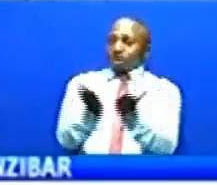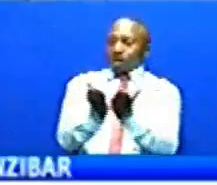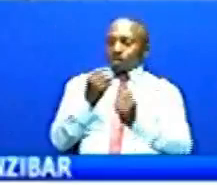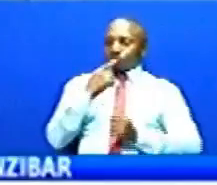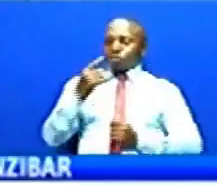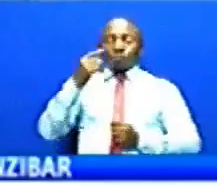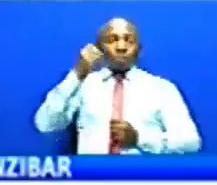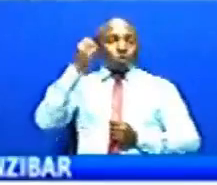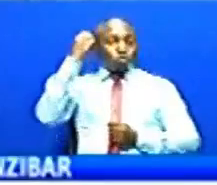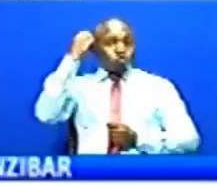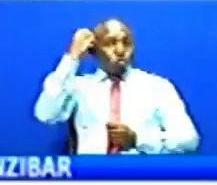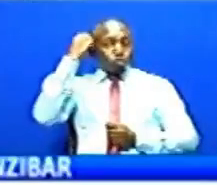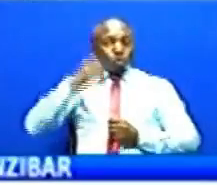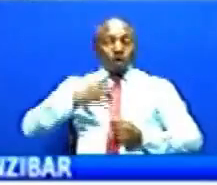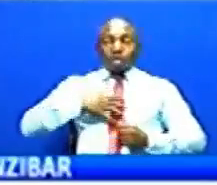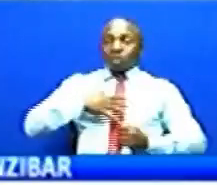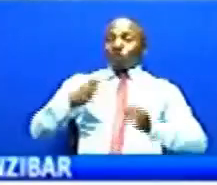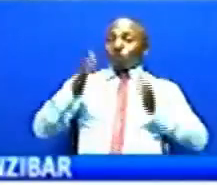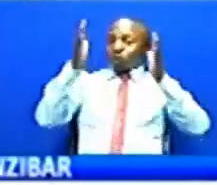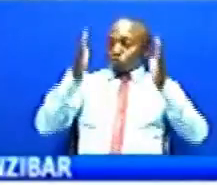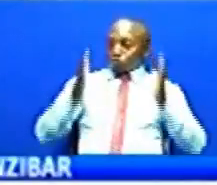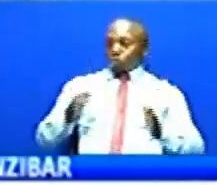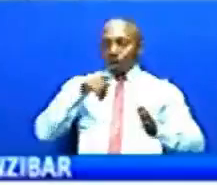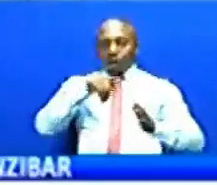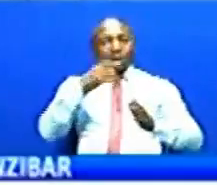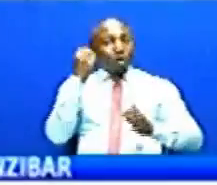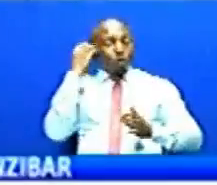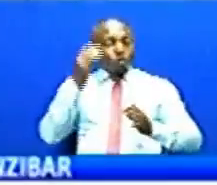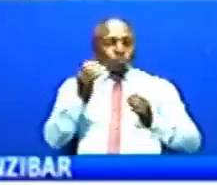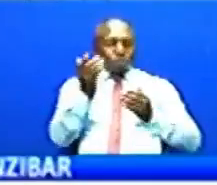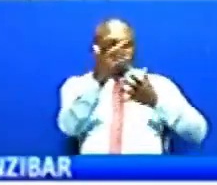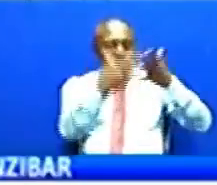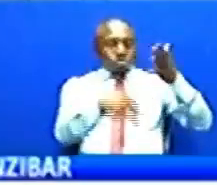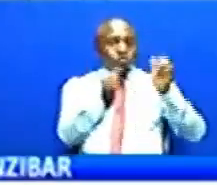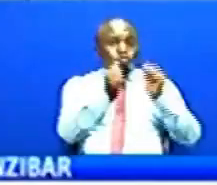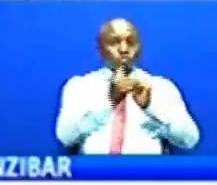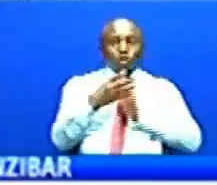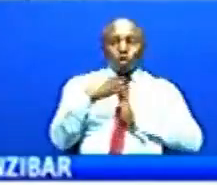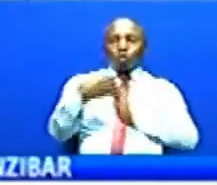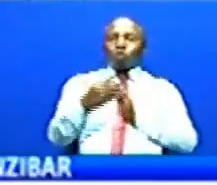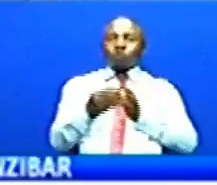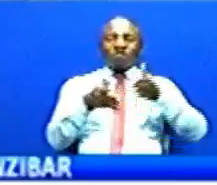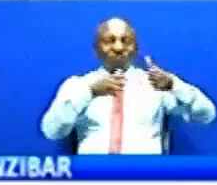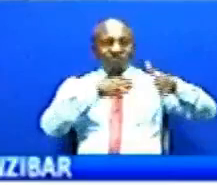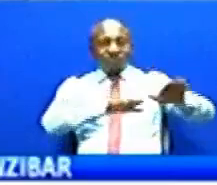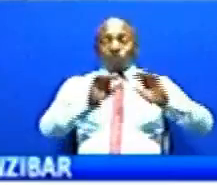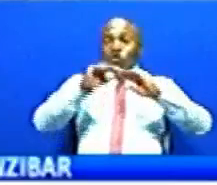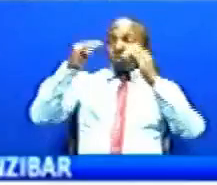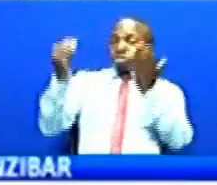ni kati ya magonjwa 10 yanaongoza kwa kusababisha vifo duniani kwa sasa.